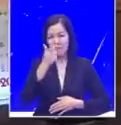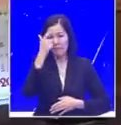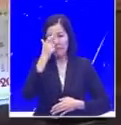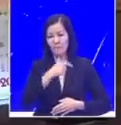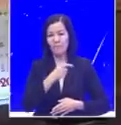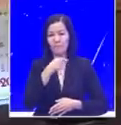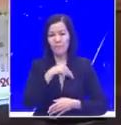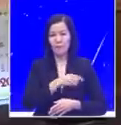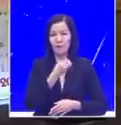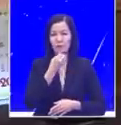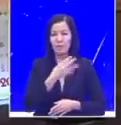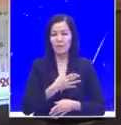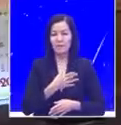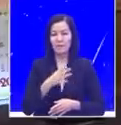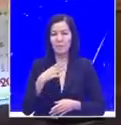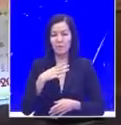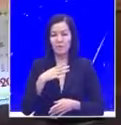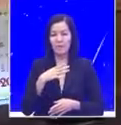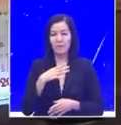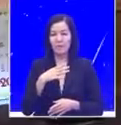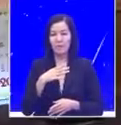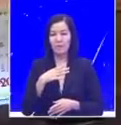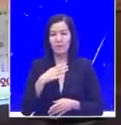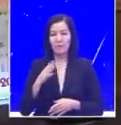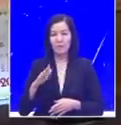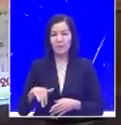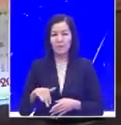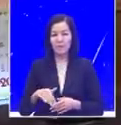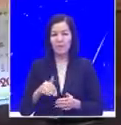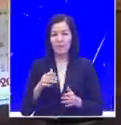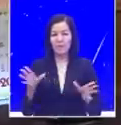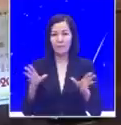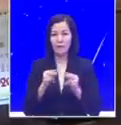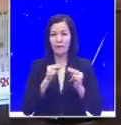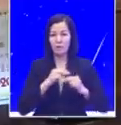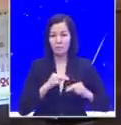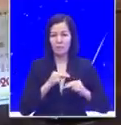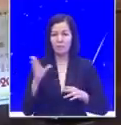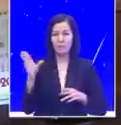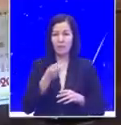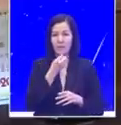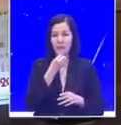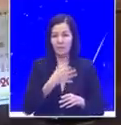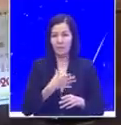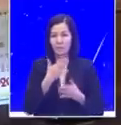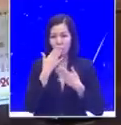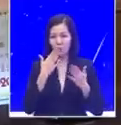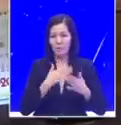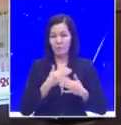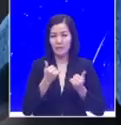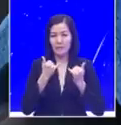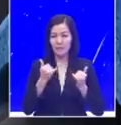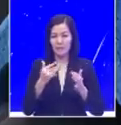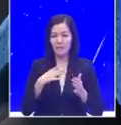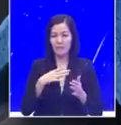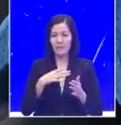қалпынан айнымайтын азамат болатын. Содан кейін де оны әріптестері өте жақсы көрді, жақсы көріп сыйлады.